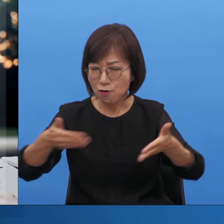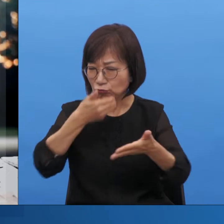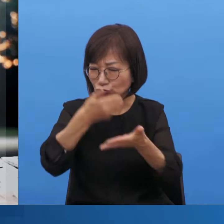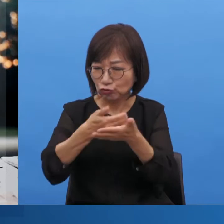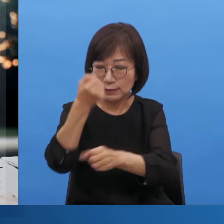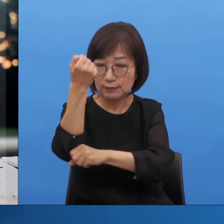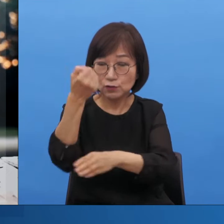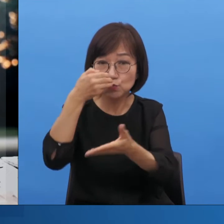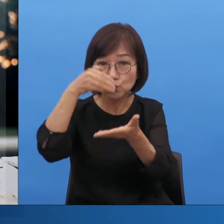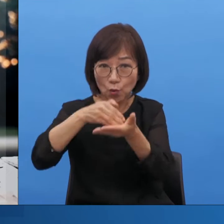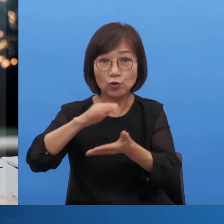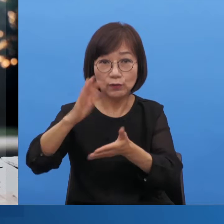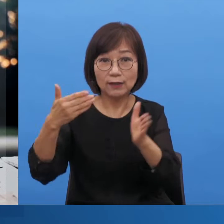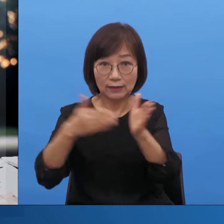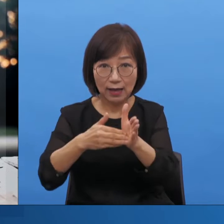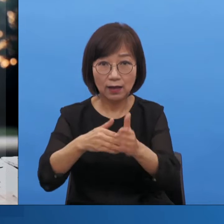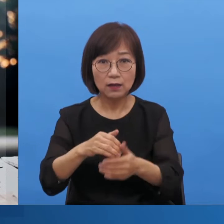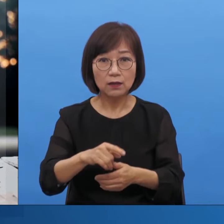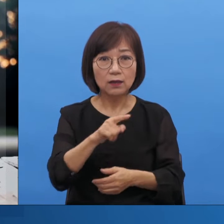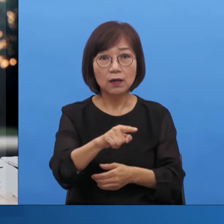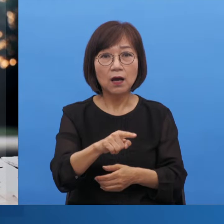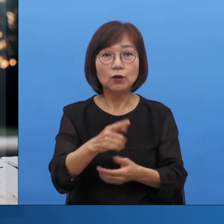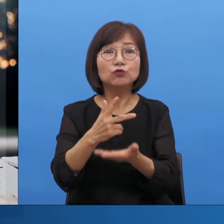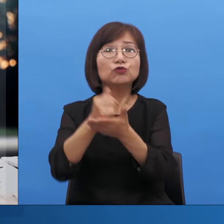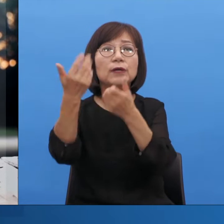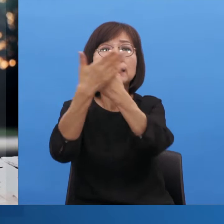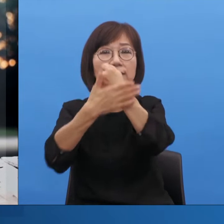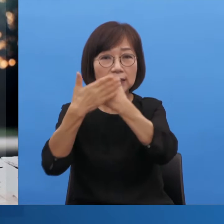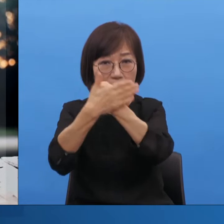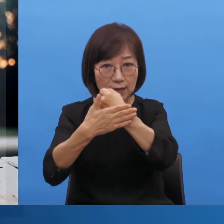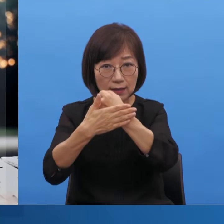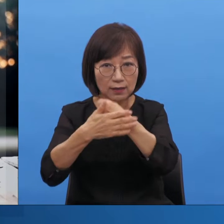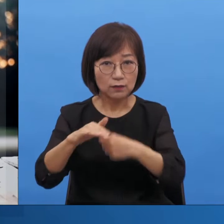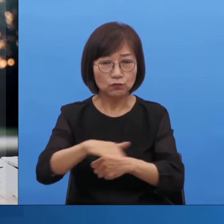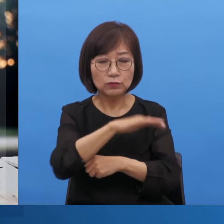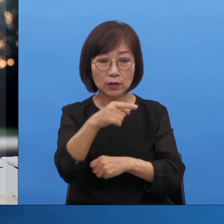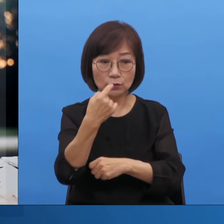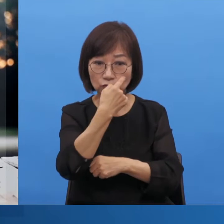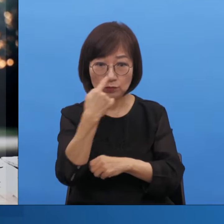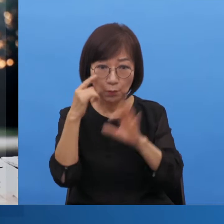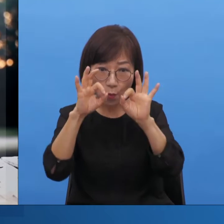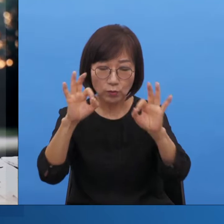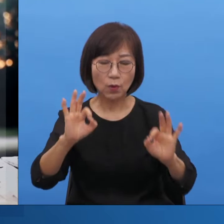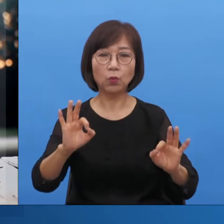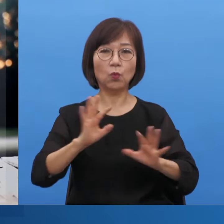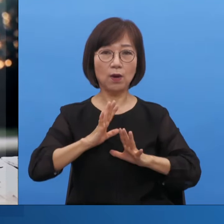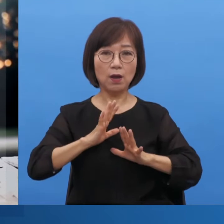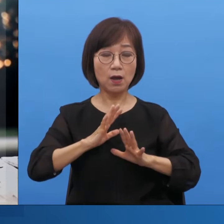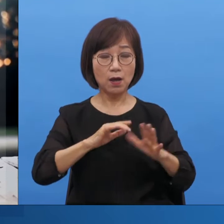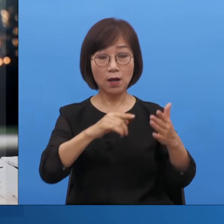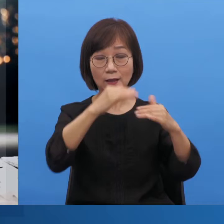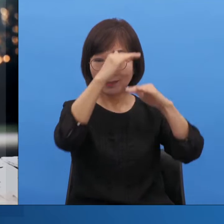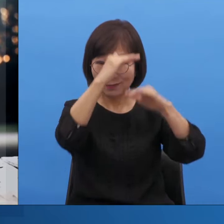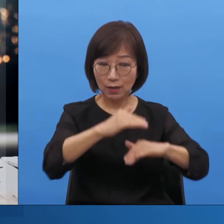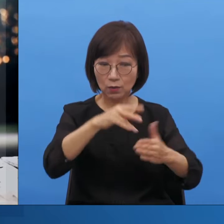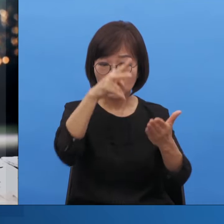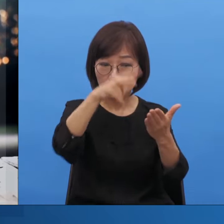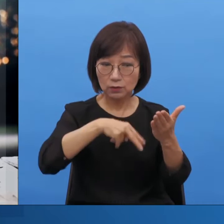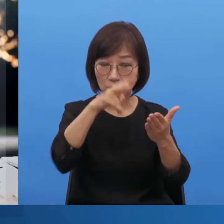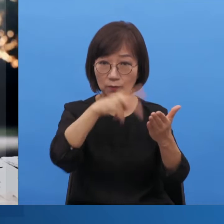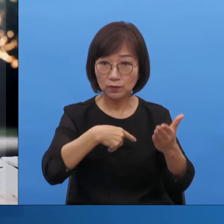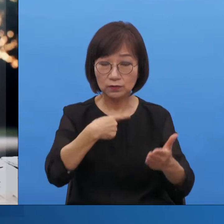되었나니 이것은 주로 말미암아 된 것이요 우리 눈에 기이하도다 함을 읽어본